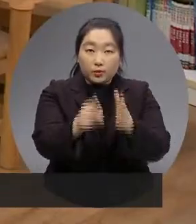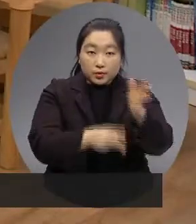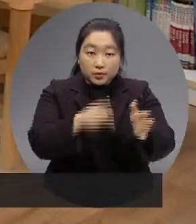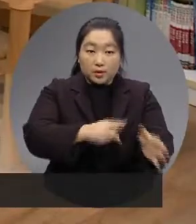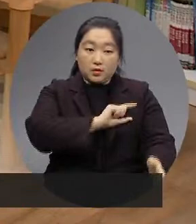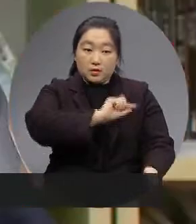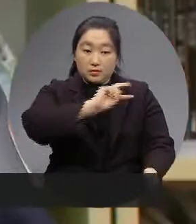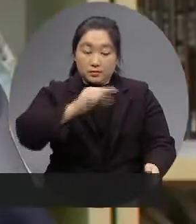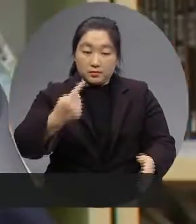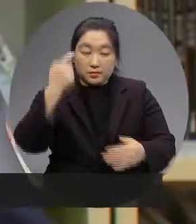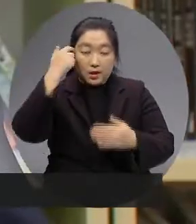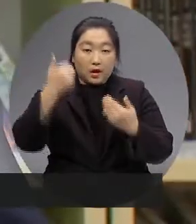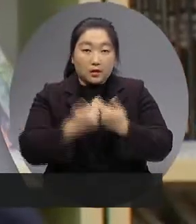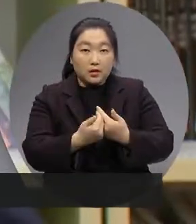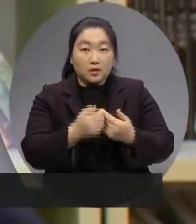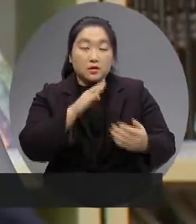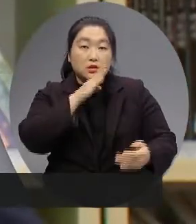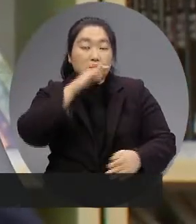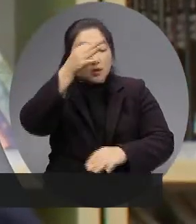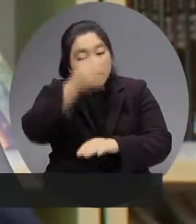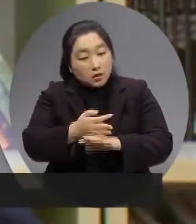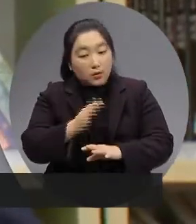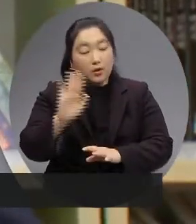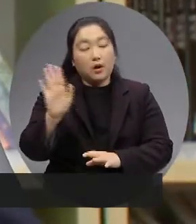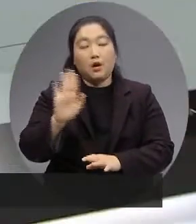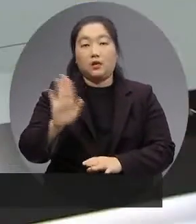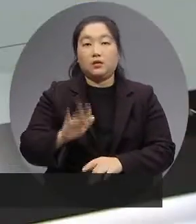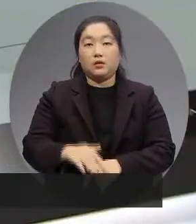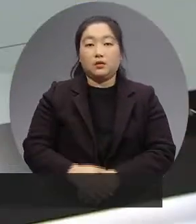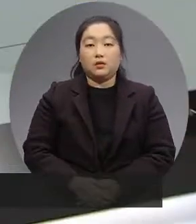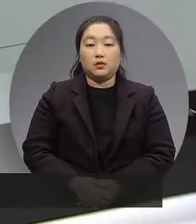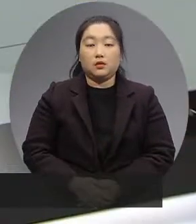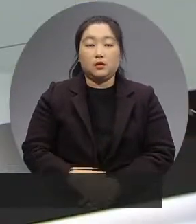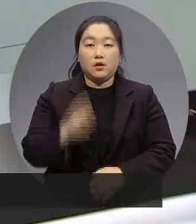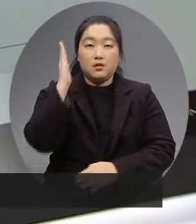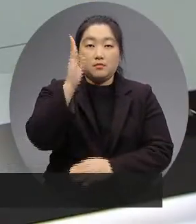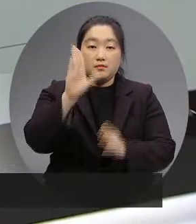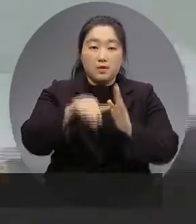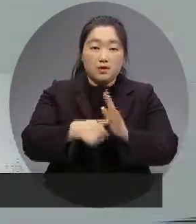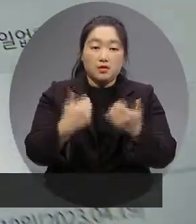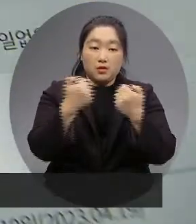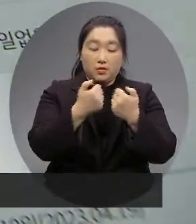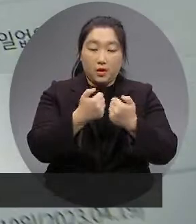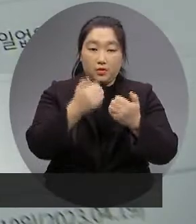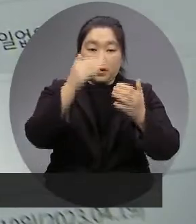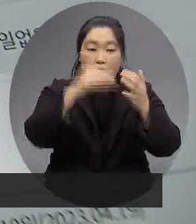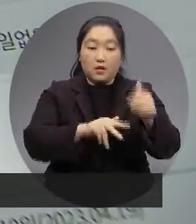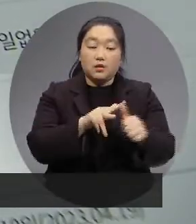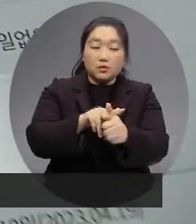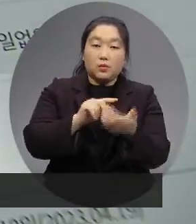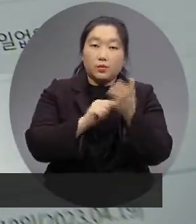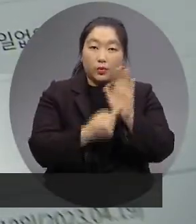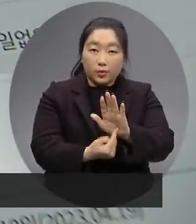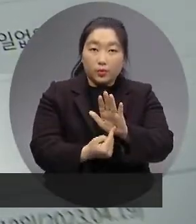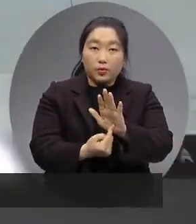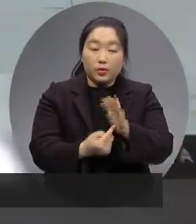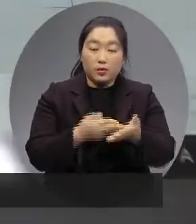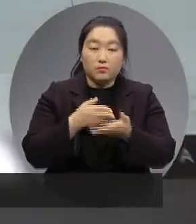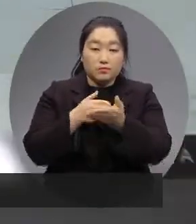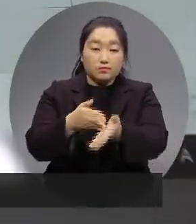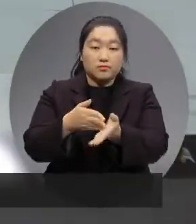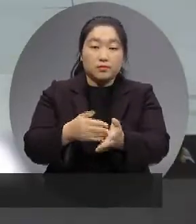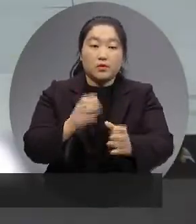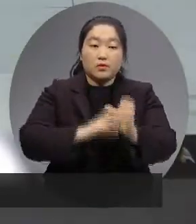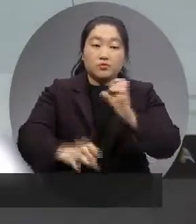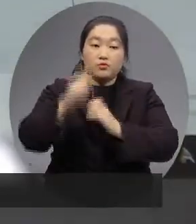반대하는 주민들은 진정한 사과로 받아들일 수 없다며 발언 당시 회의록에 대한 정보 공개를 청구했고